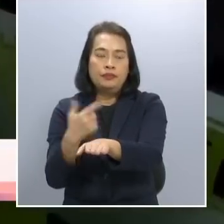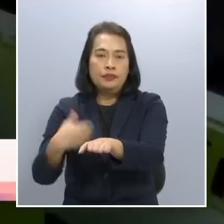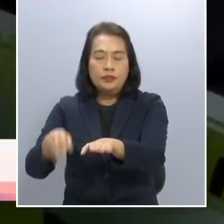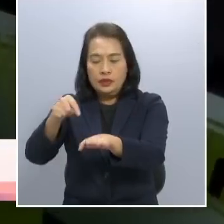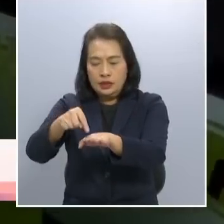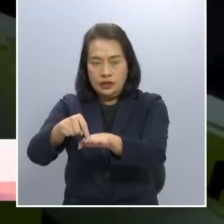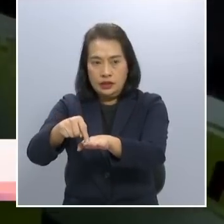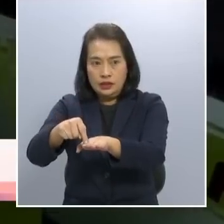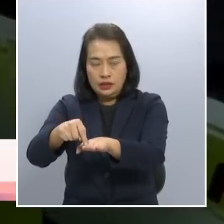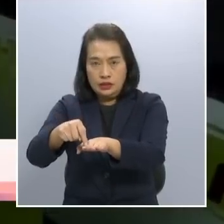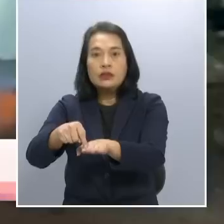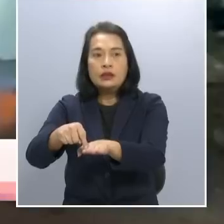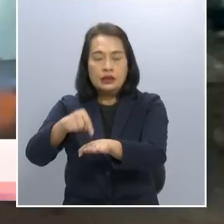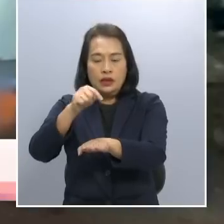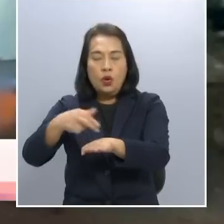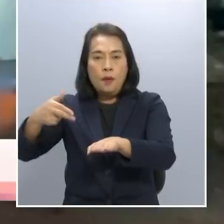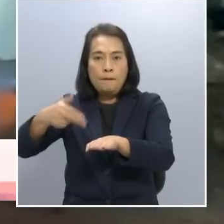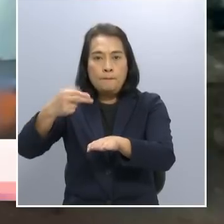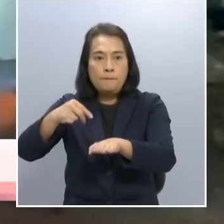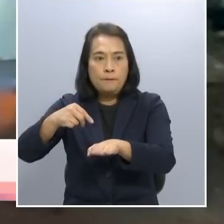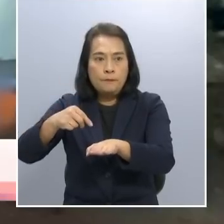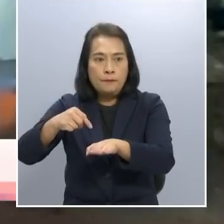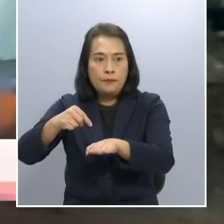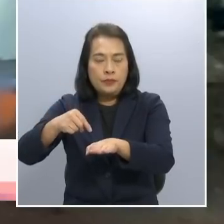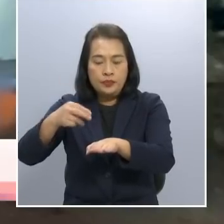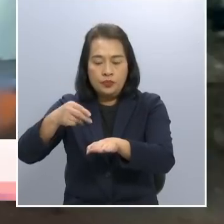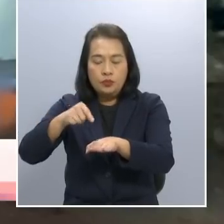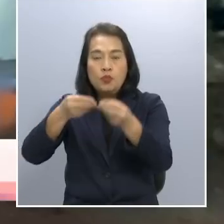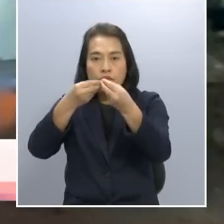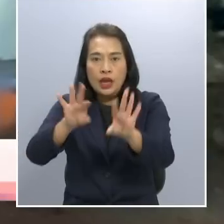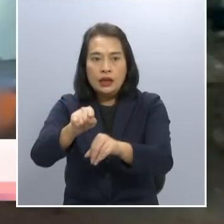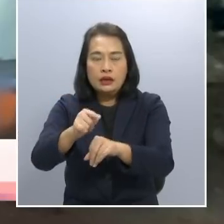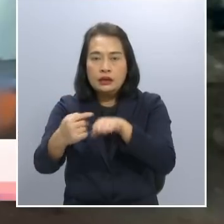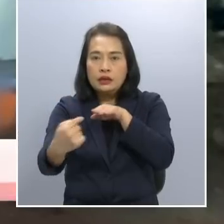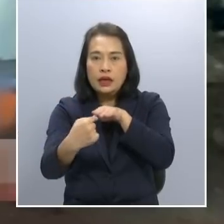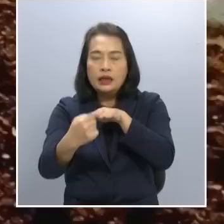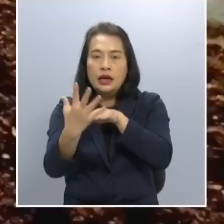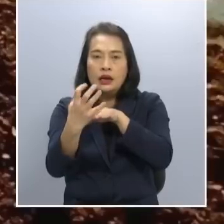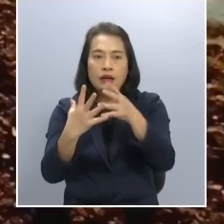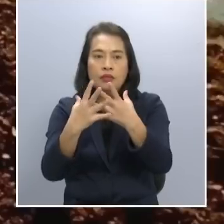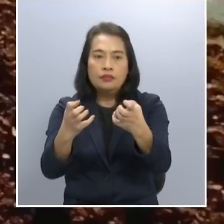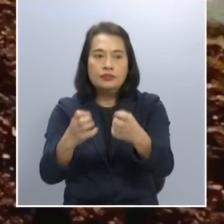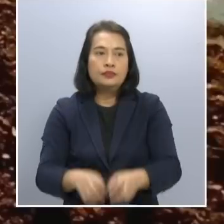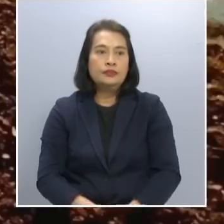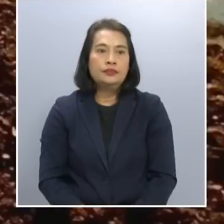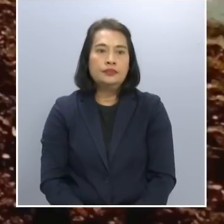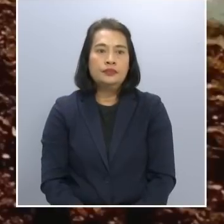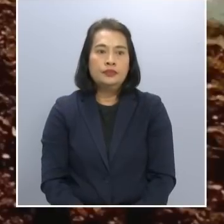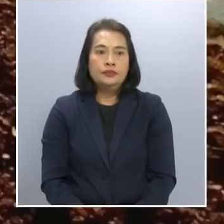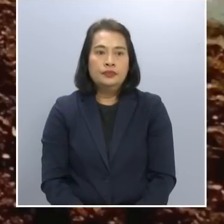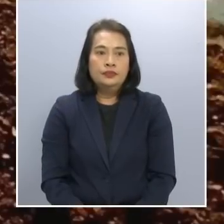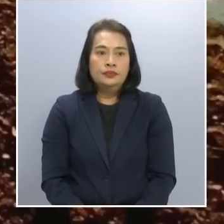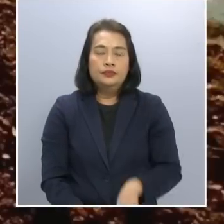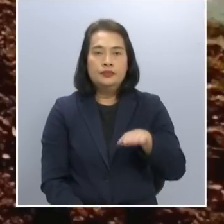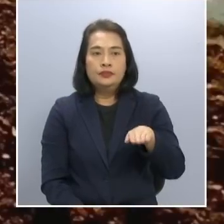ครับด้านข้างนั้นถูกยิงแตกไป1บานนะฮะด้านหน้ารถนั้นก็พังเสียหายข้างรถคุณผู้ชมครับ